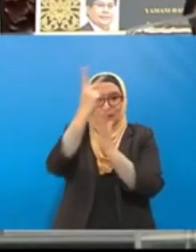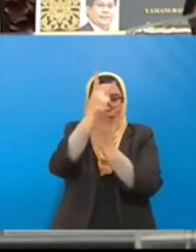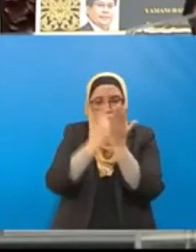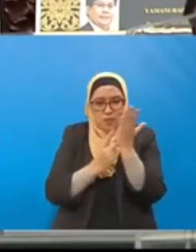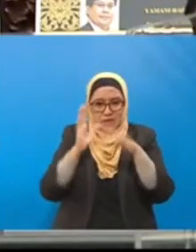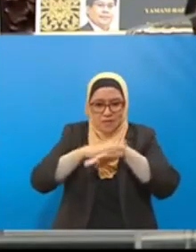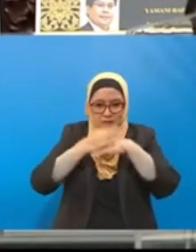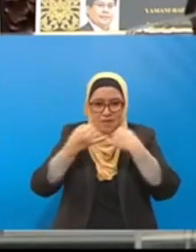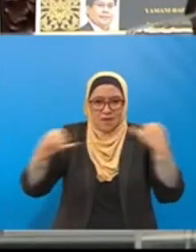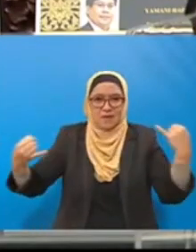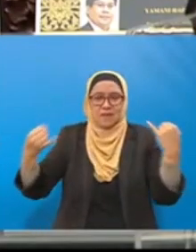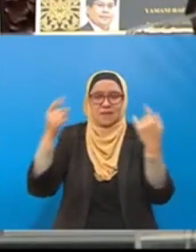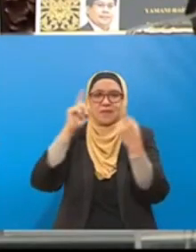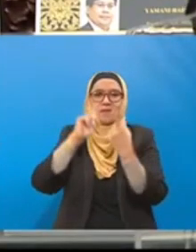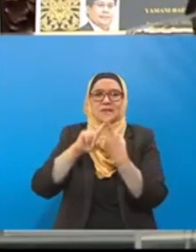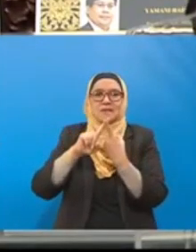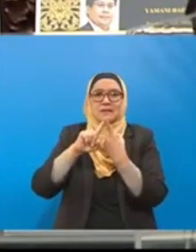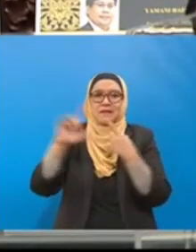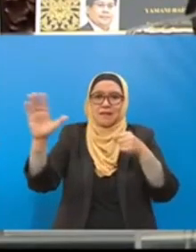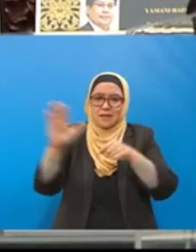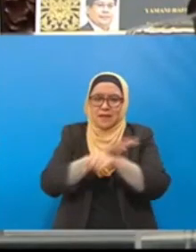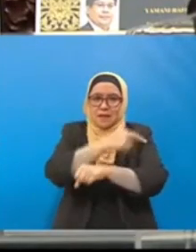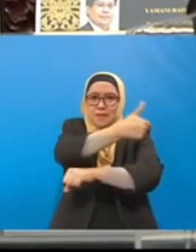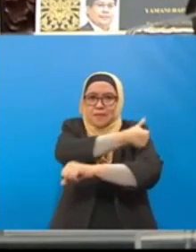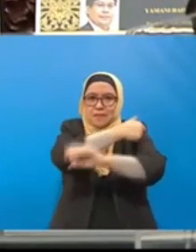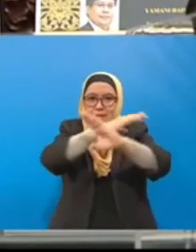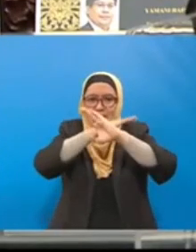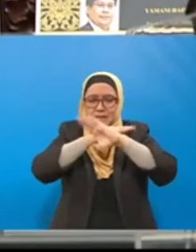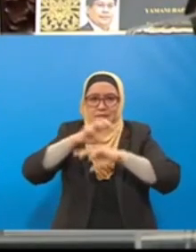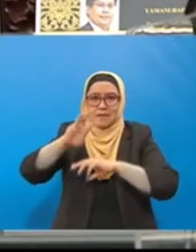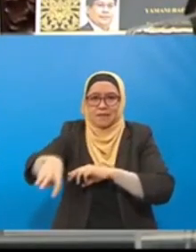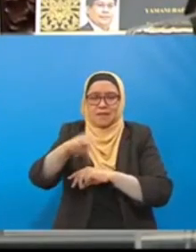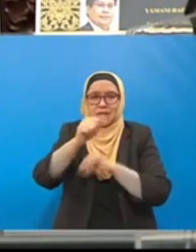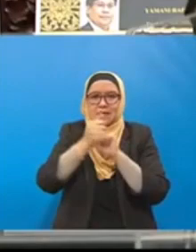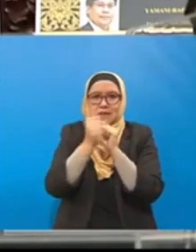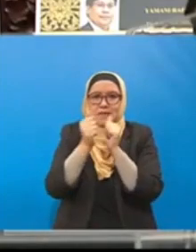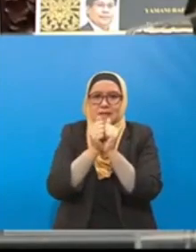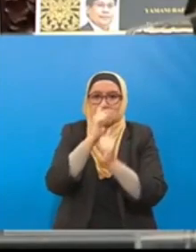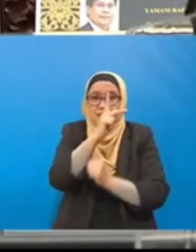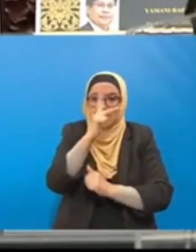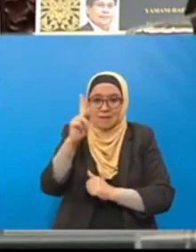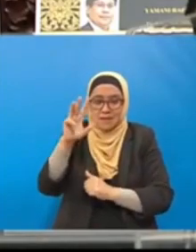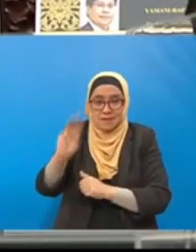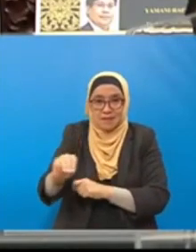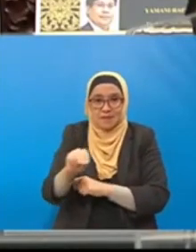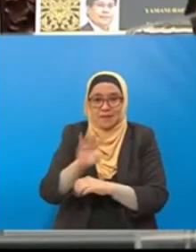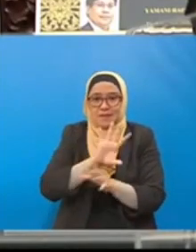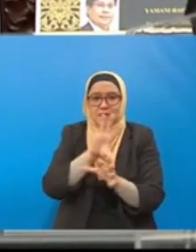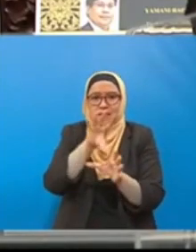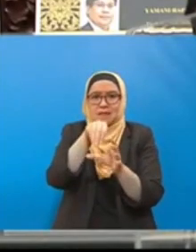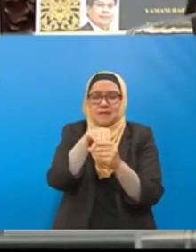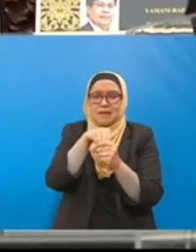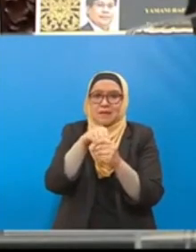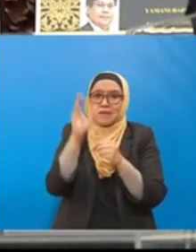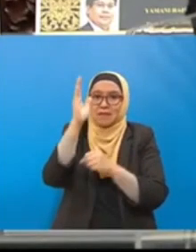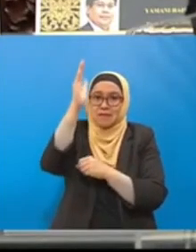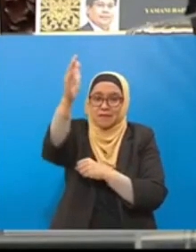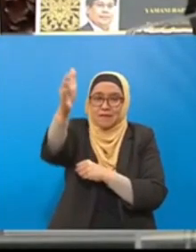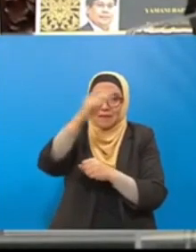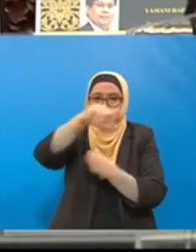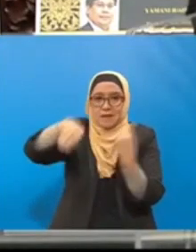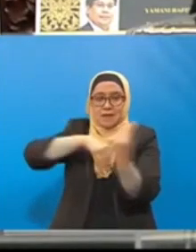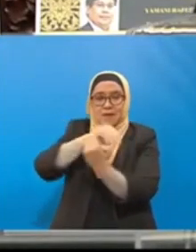wajib dengan kerjasama Kementerian Kesihatan Malaysia melibatkan bakal haji dalam program imunisasi